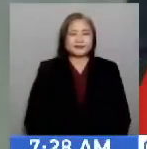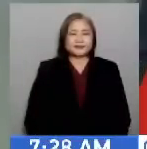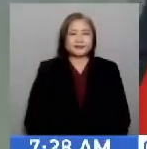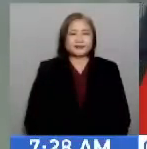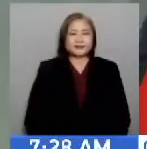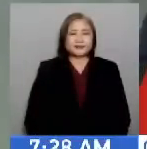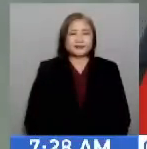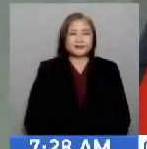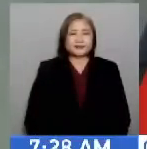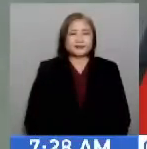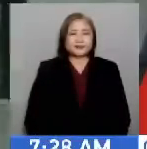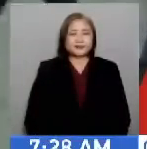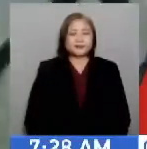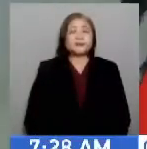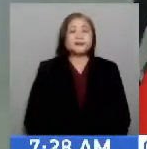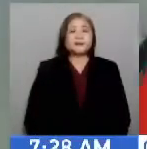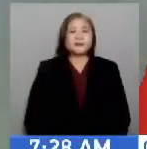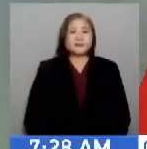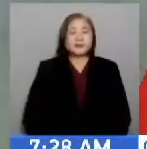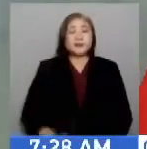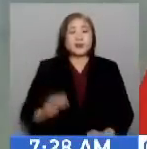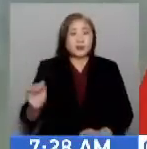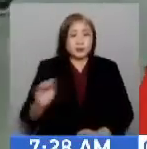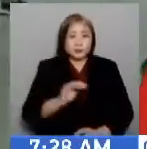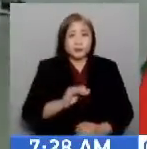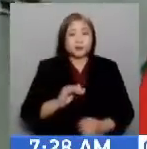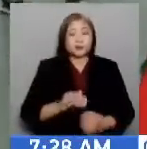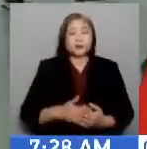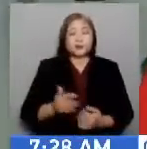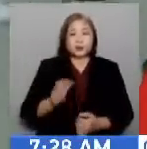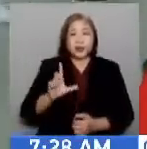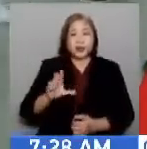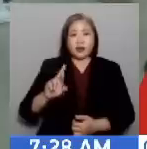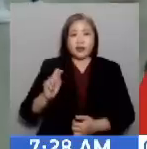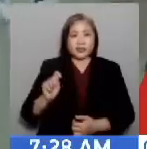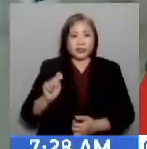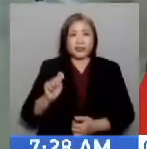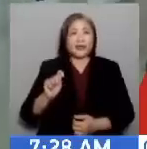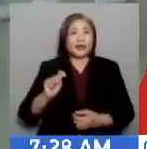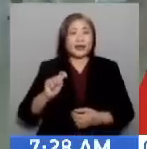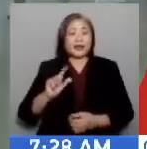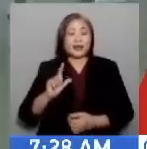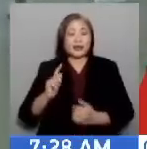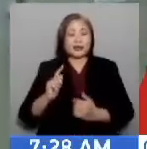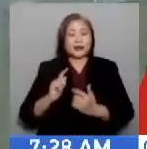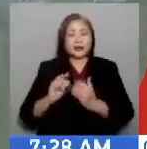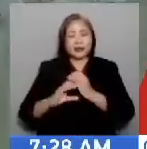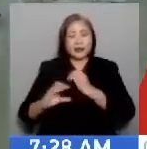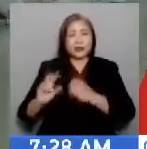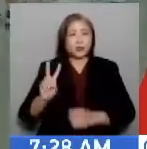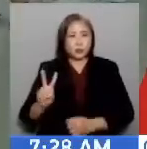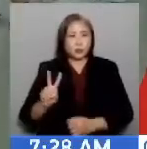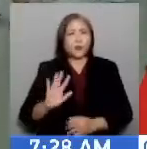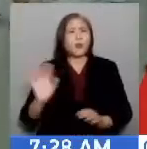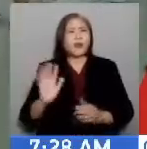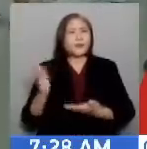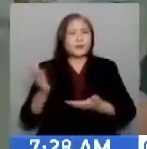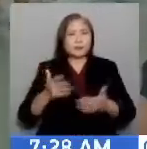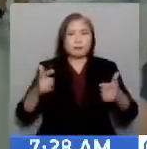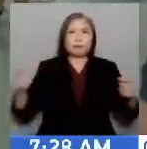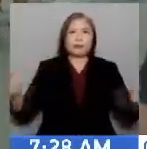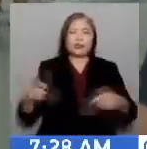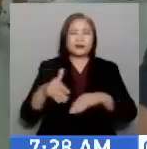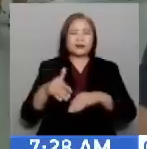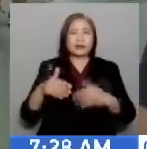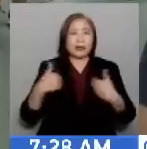Maris, paalala rin ng pamunaan ng LRT Line 2 na huwag sana isama yung mga malalaking alagang hayop dahil limitado rin